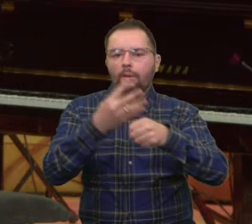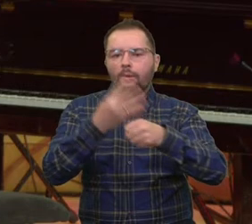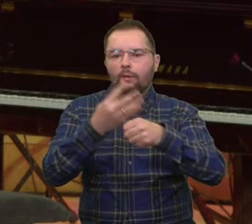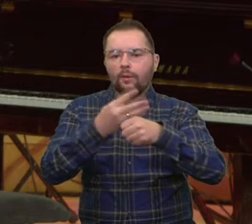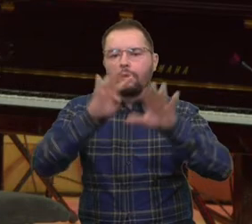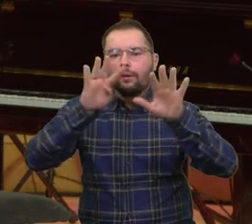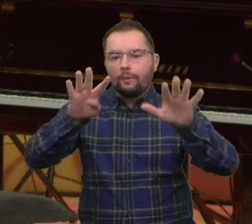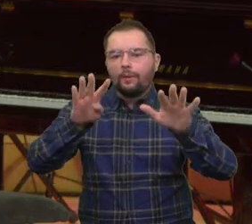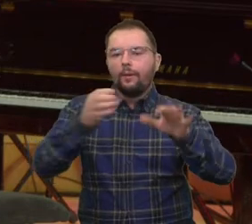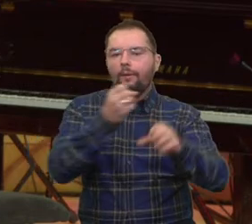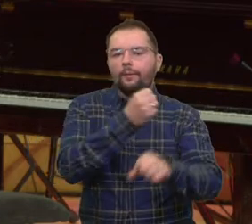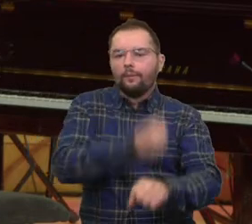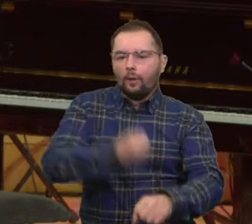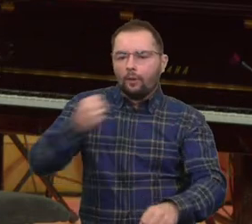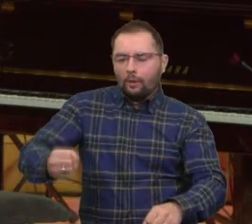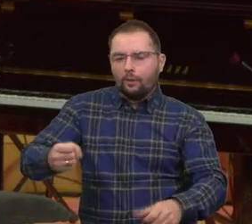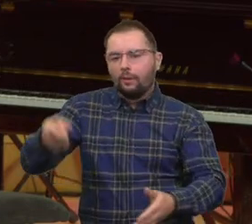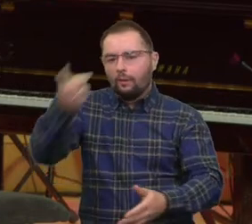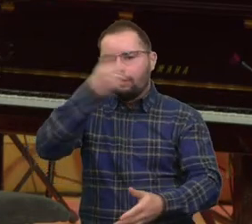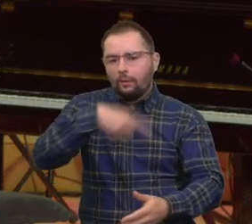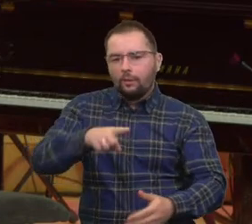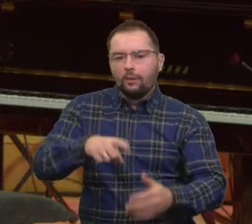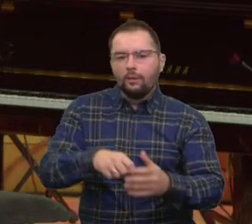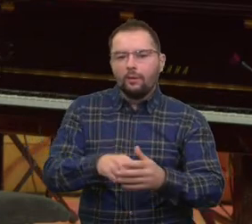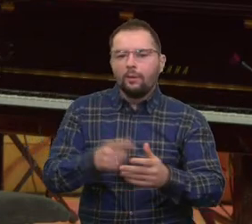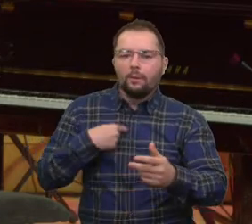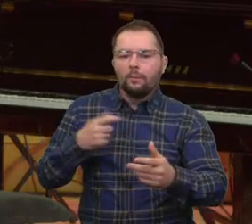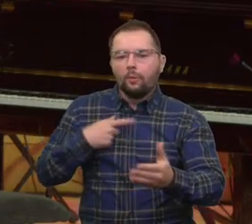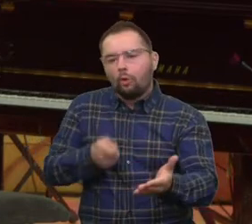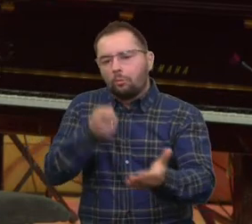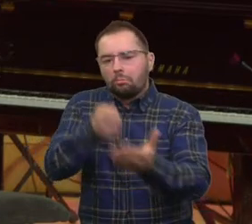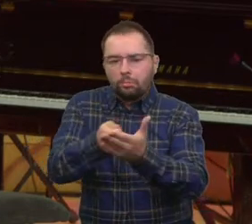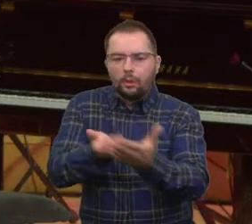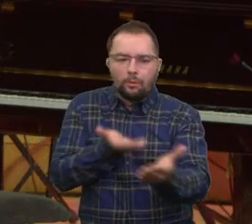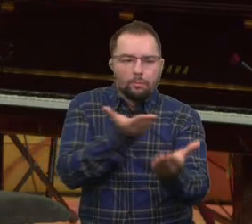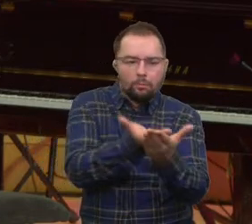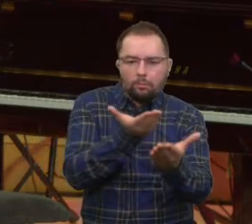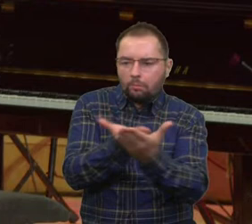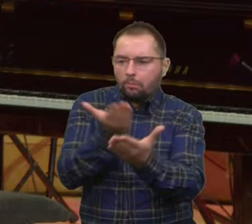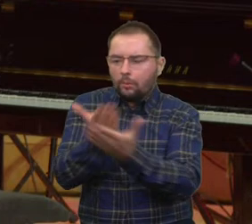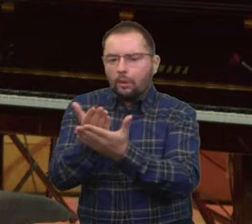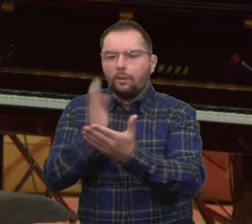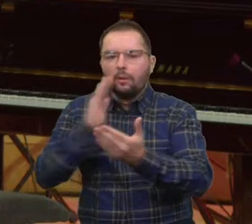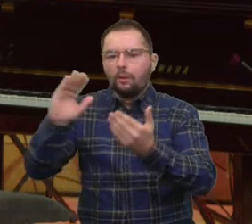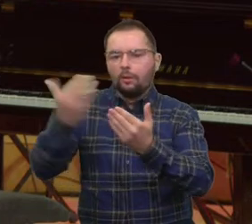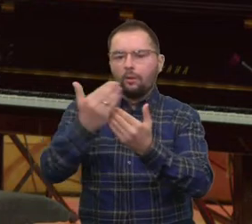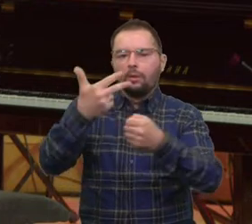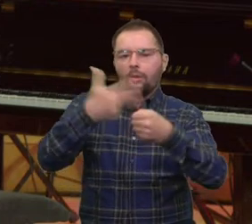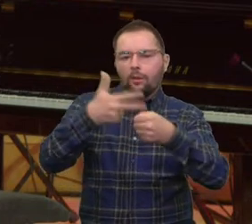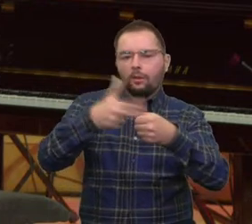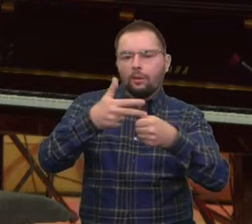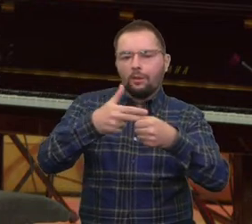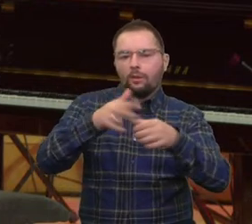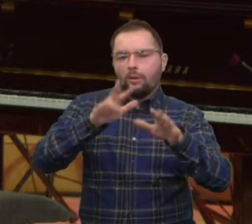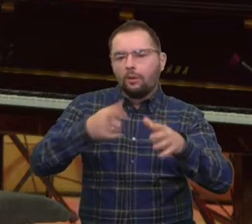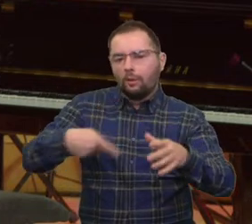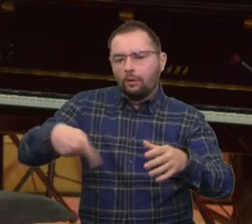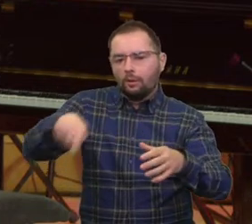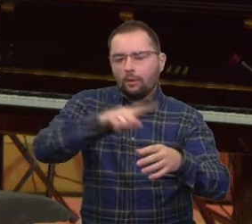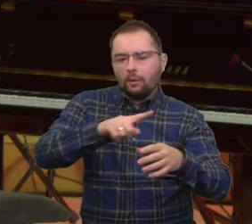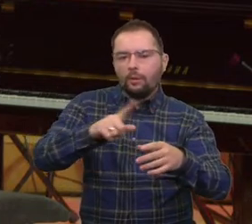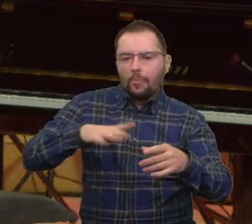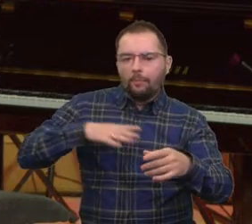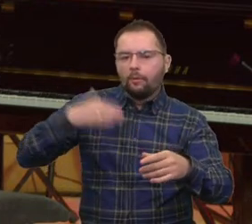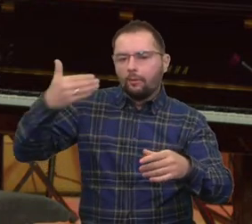49 wojewodom wręczałem nominacje na początku kadencji i 33 z nich